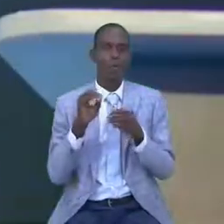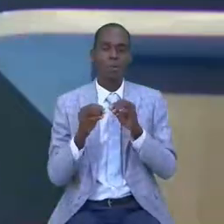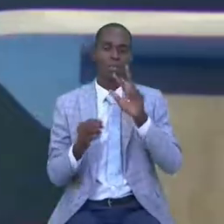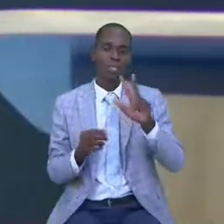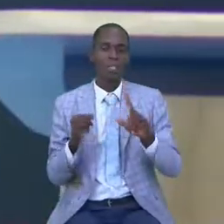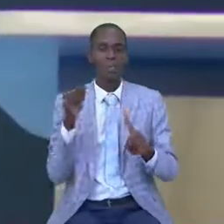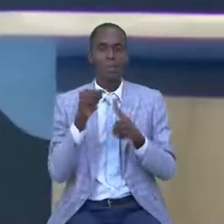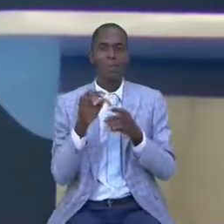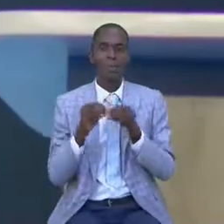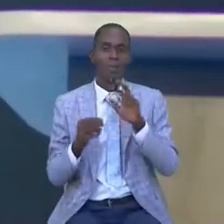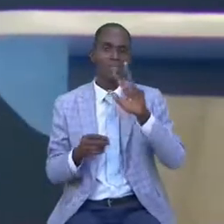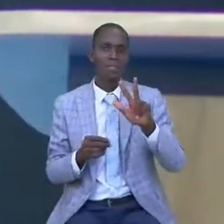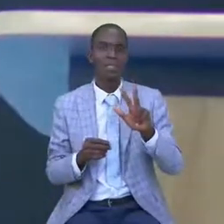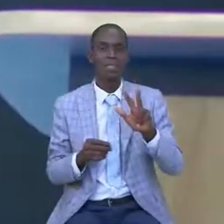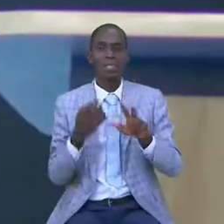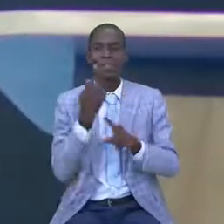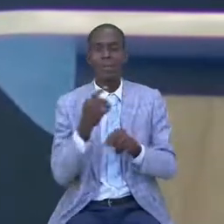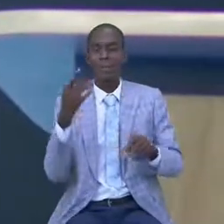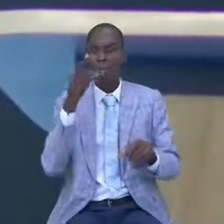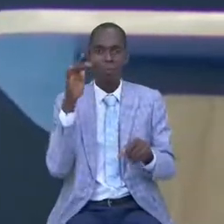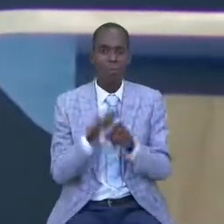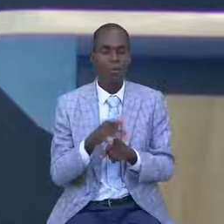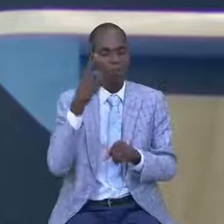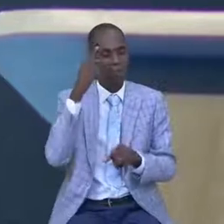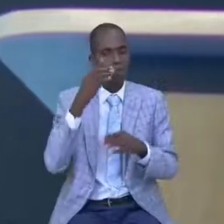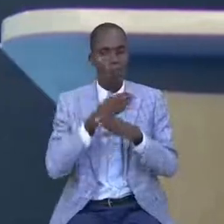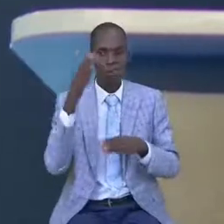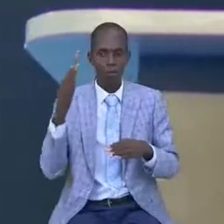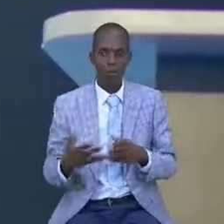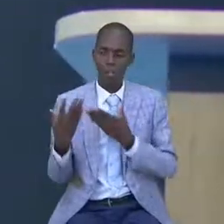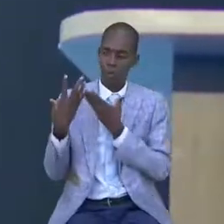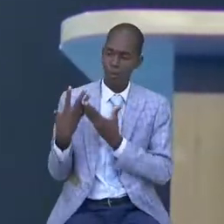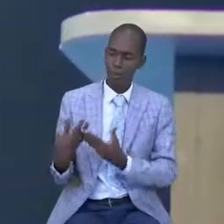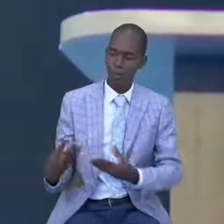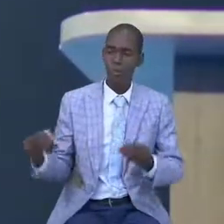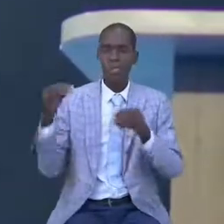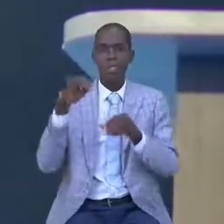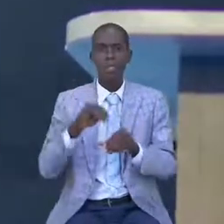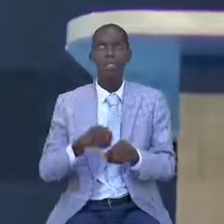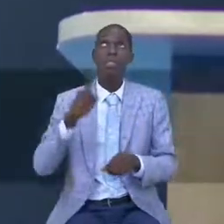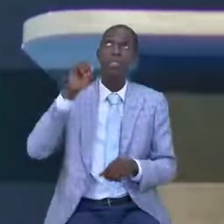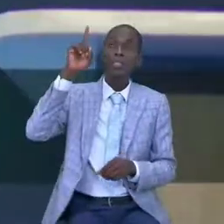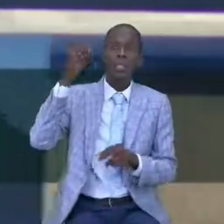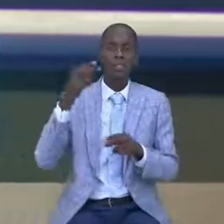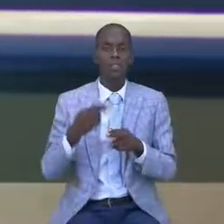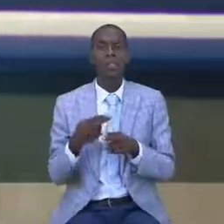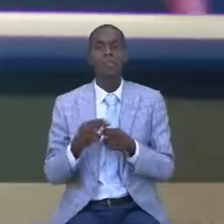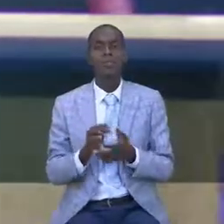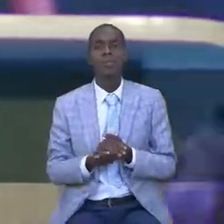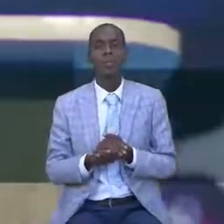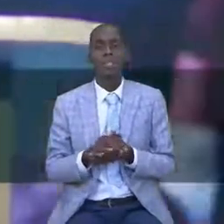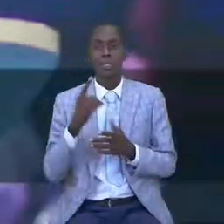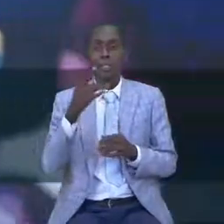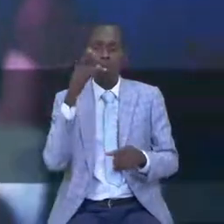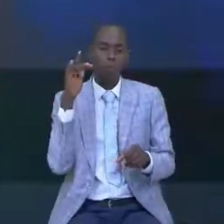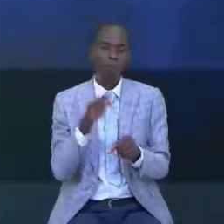témoignage. Je viens au troisième point ici. La promesse d'une solution